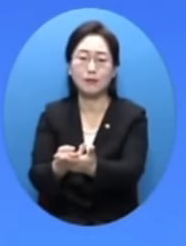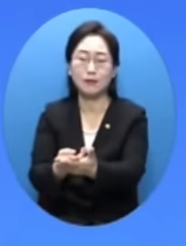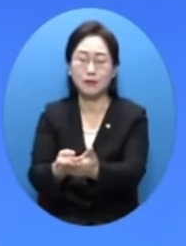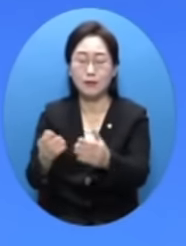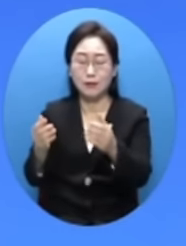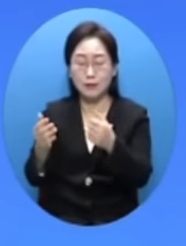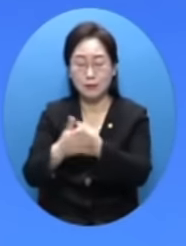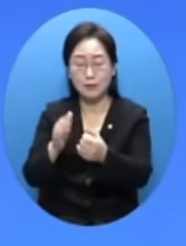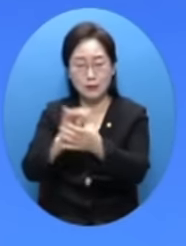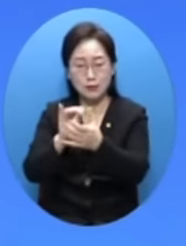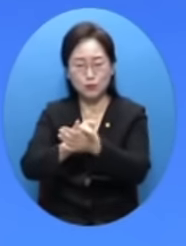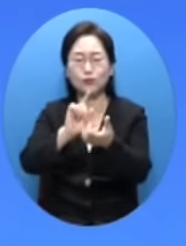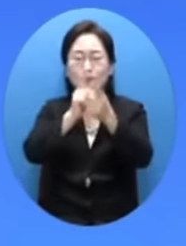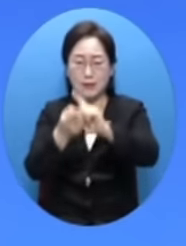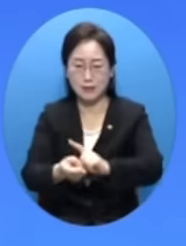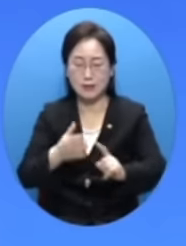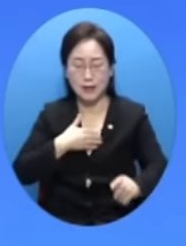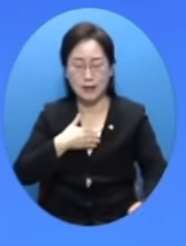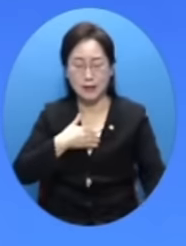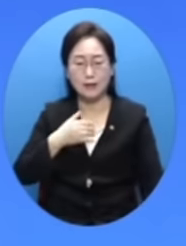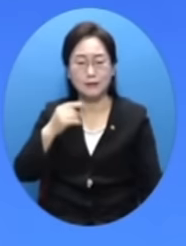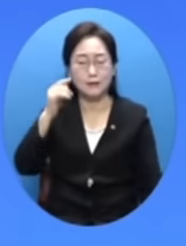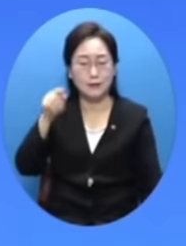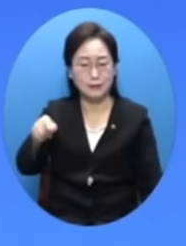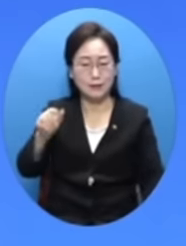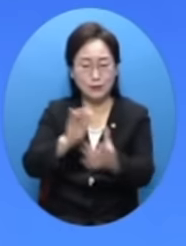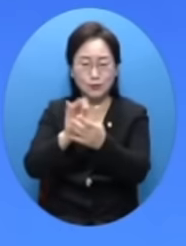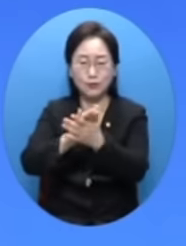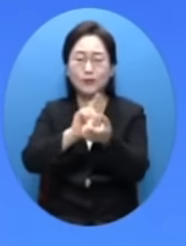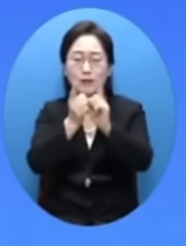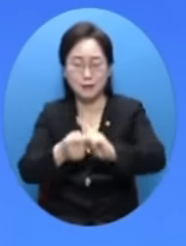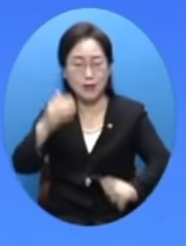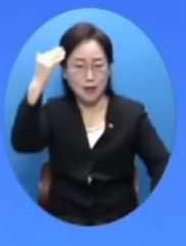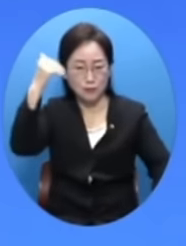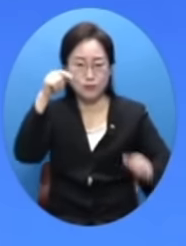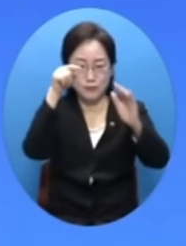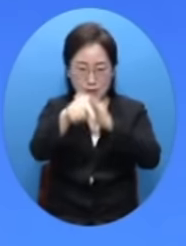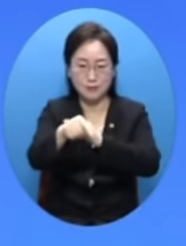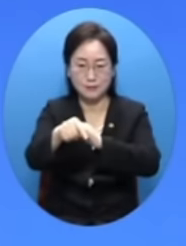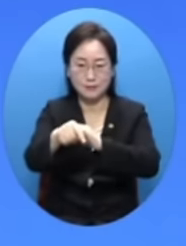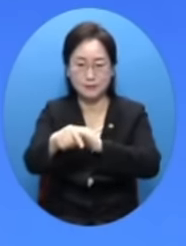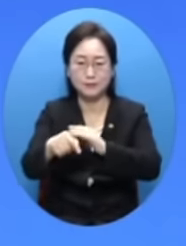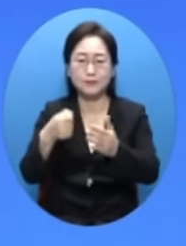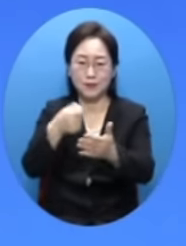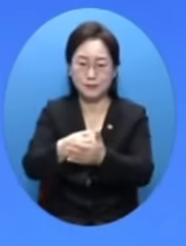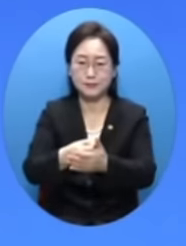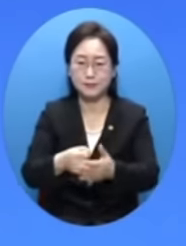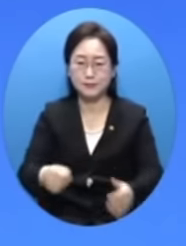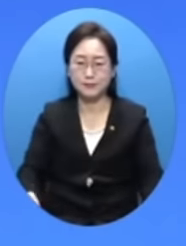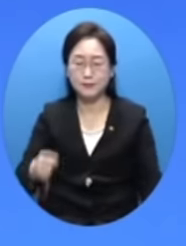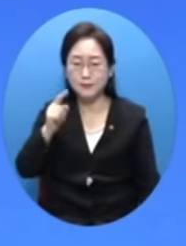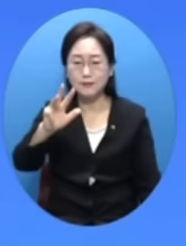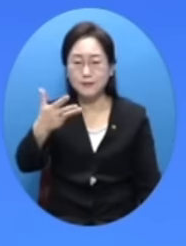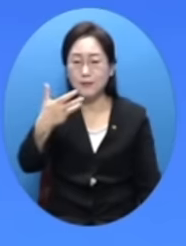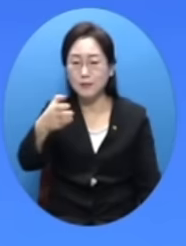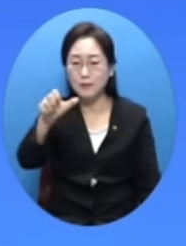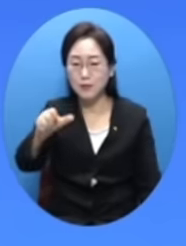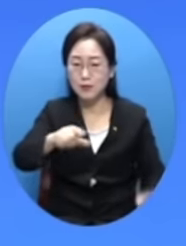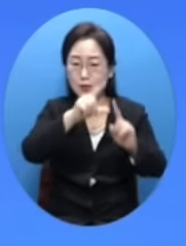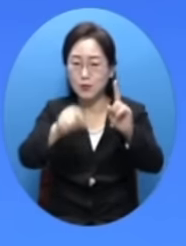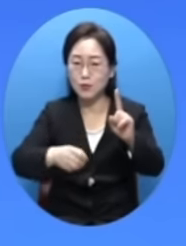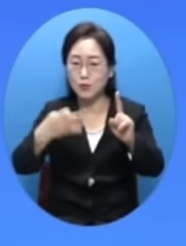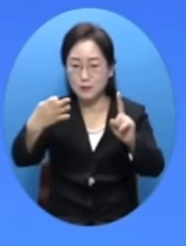친구를 대신해서 나는 그럼 내가 저 친구를 대신해서 한국으로 가야 되겠다. 그래서 1885년 1월